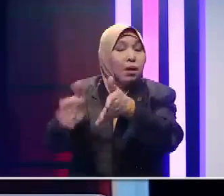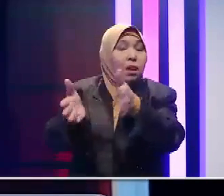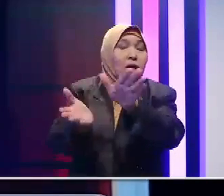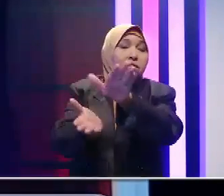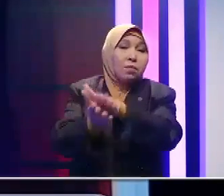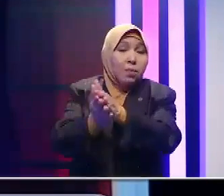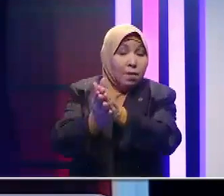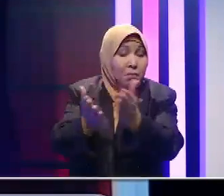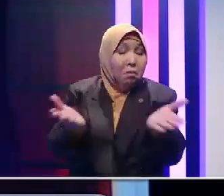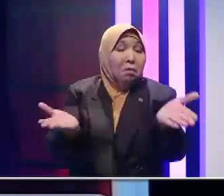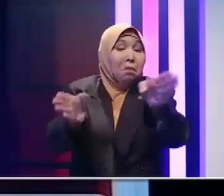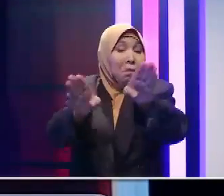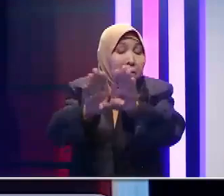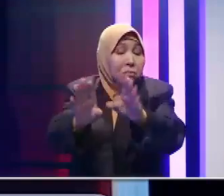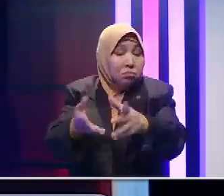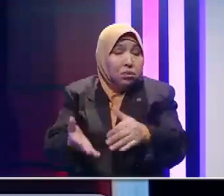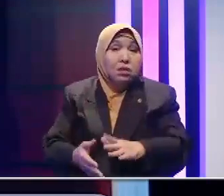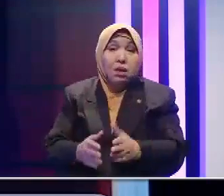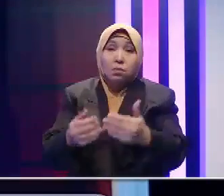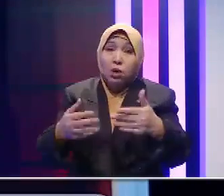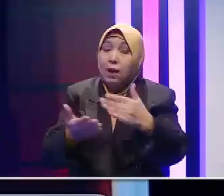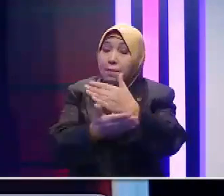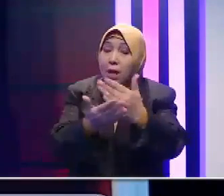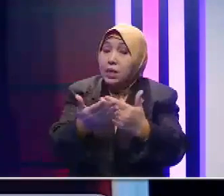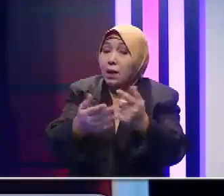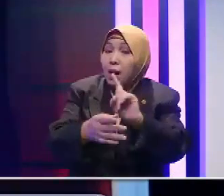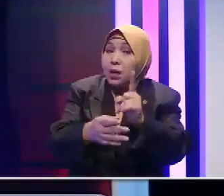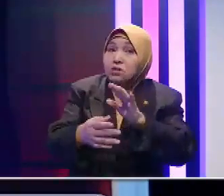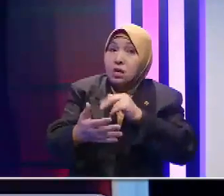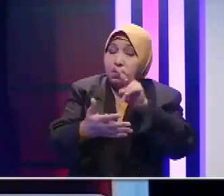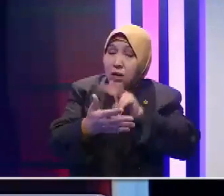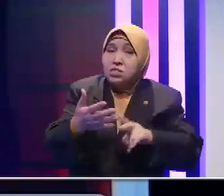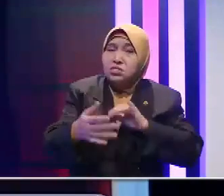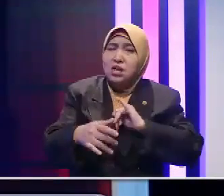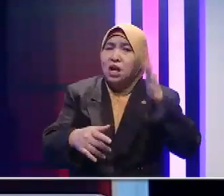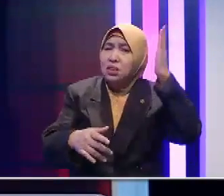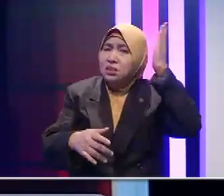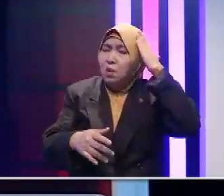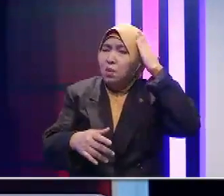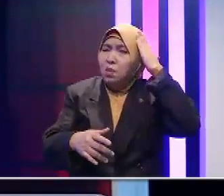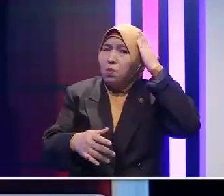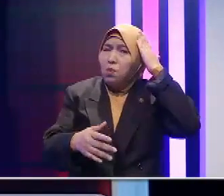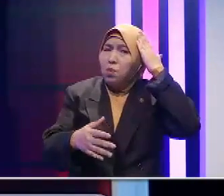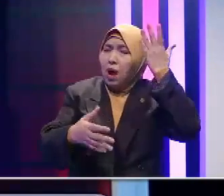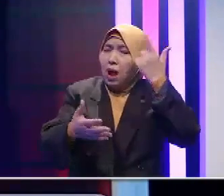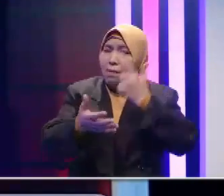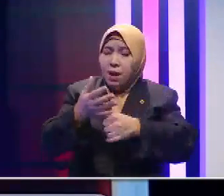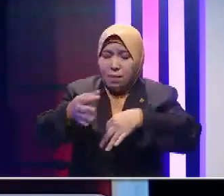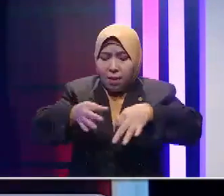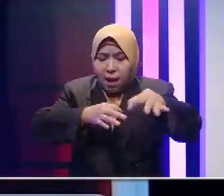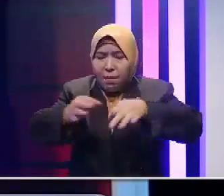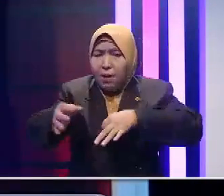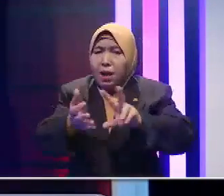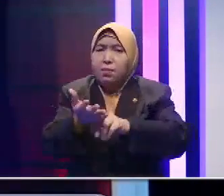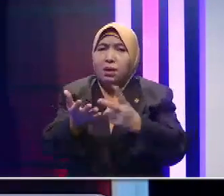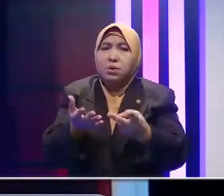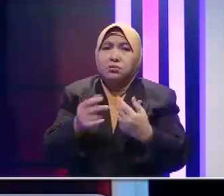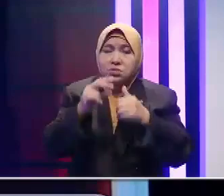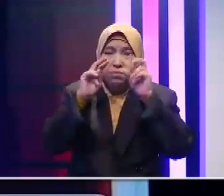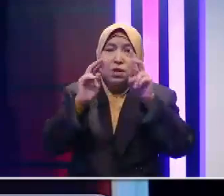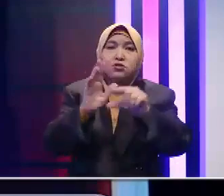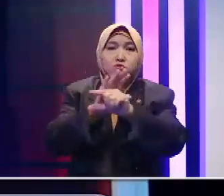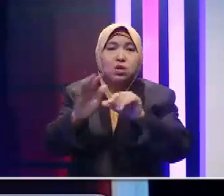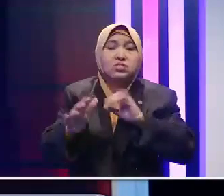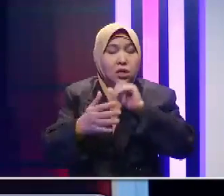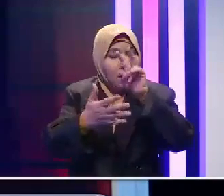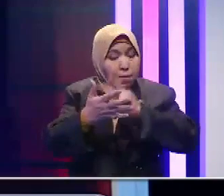saya buka balik bahagian mana yang saya baca tu supaya saya nak tahu apa surah yang saya baca. Saya buka dan saya tengok surah yang saya